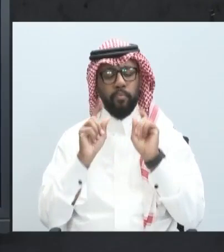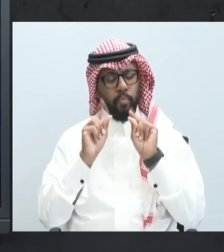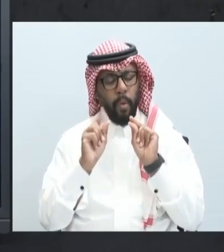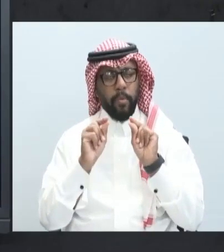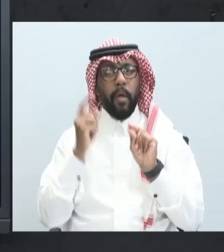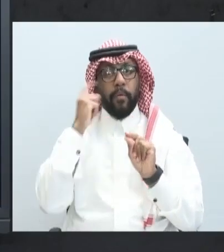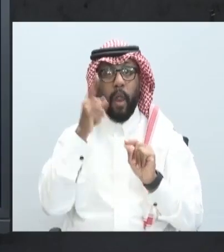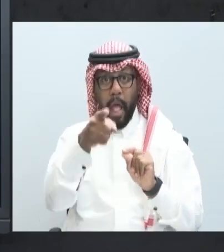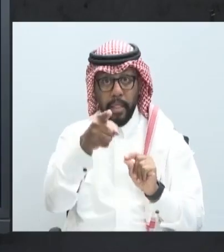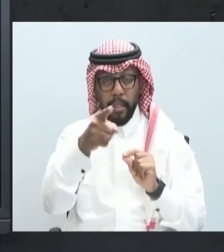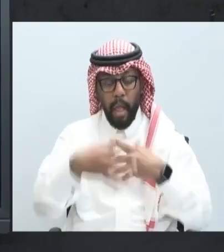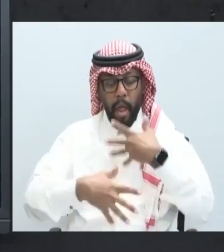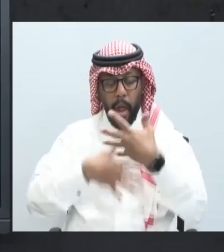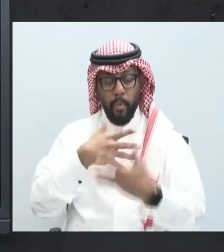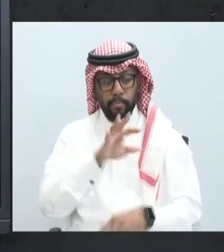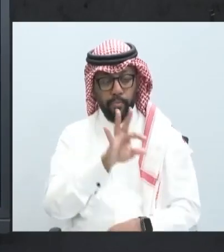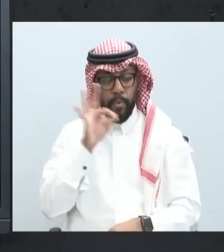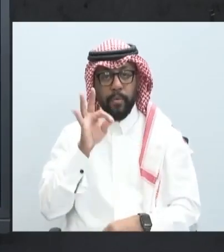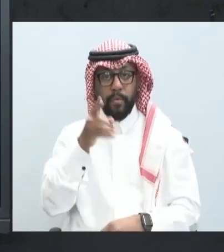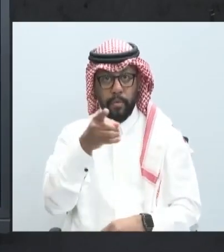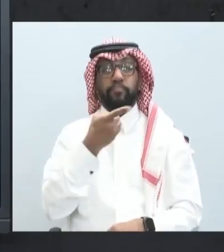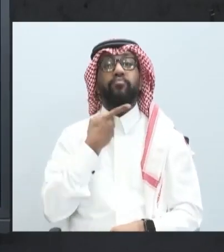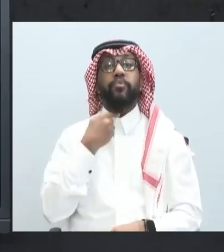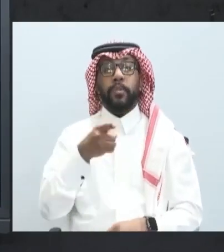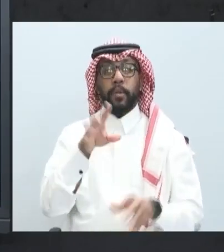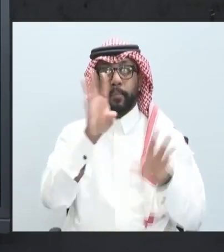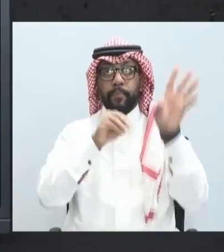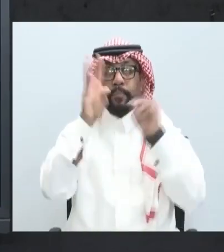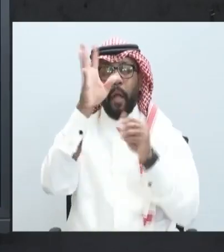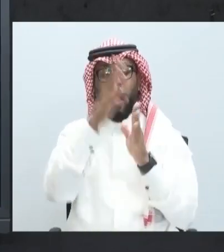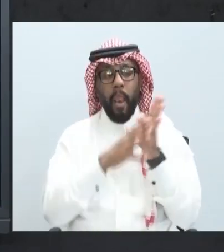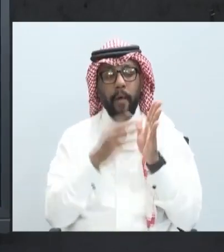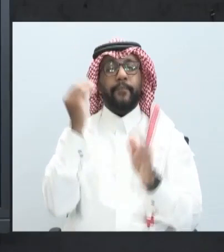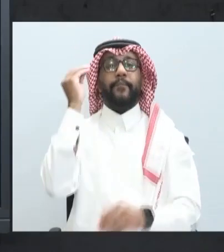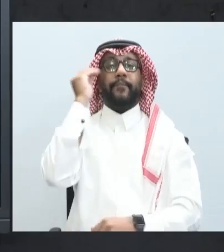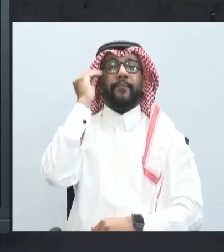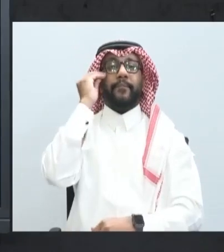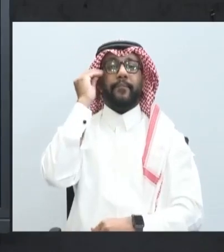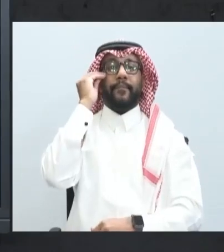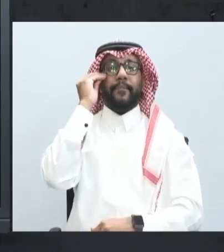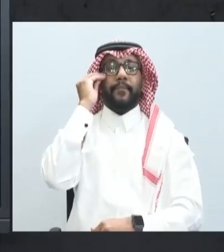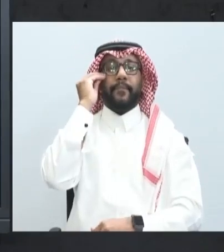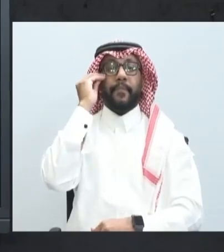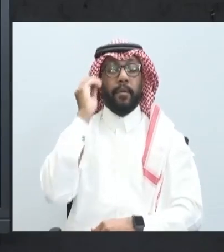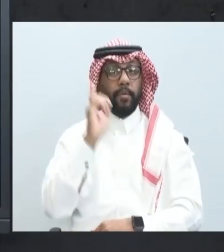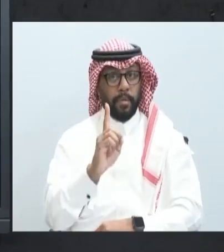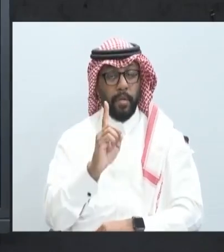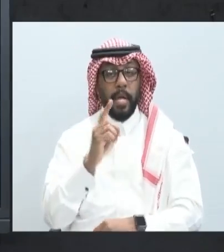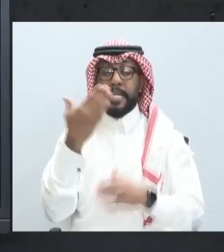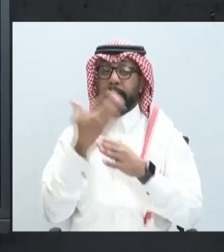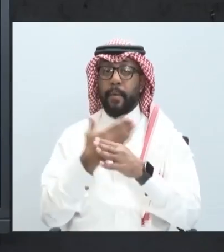عزيز طالب انت تختار احد الاستبدالات وبعد الاختيار يجب عليك ان تذكر